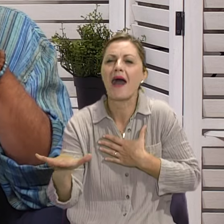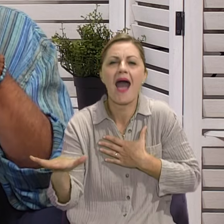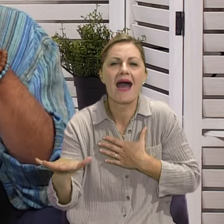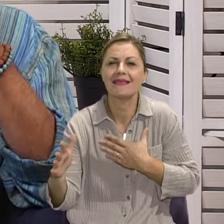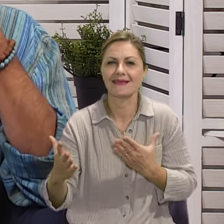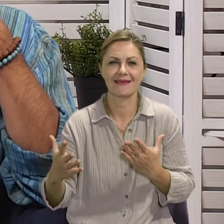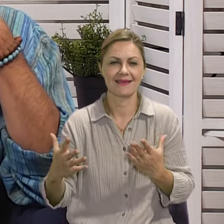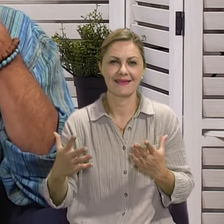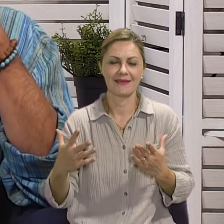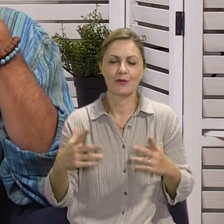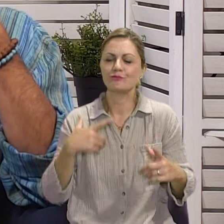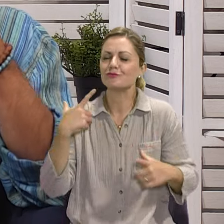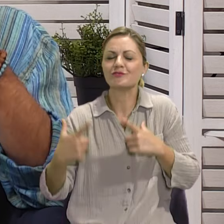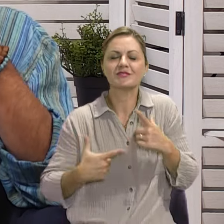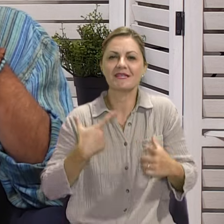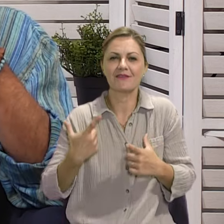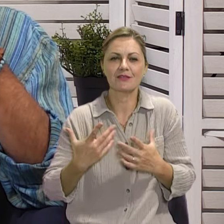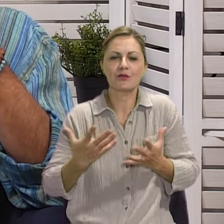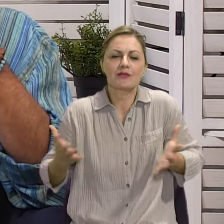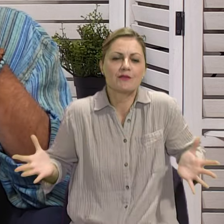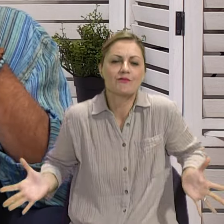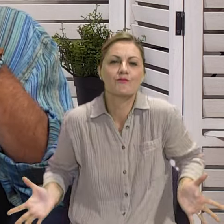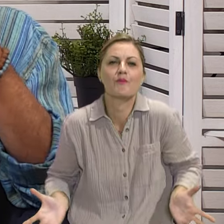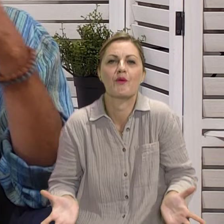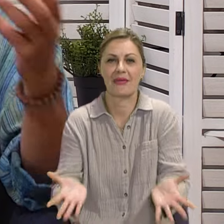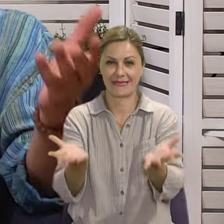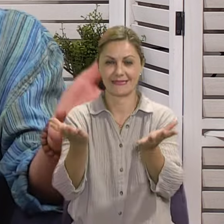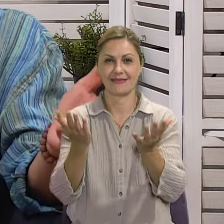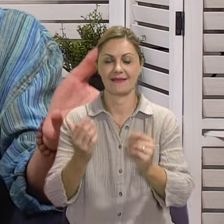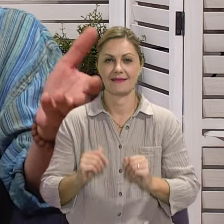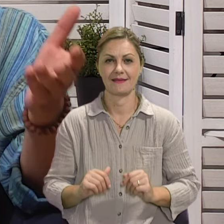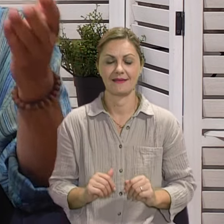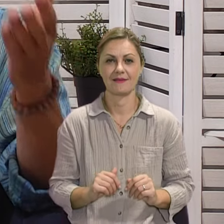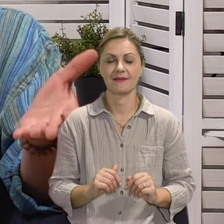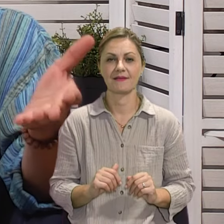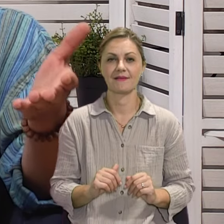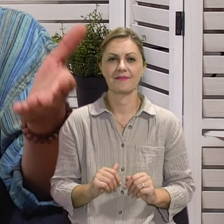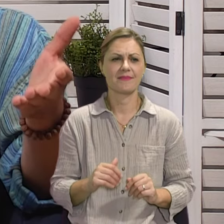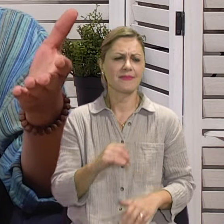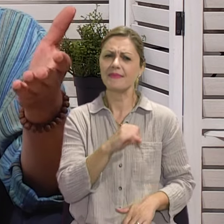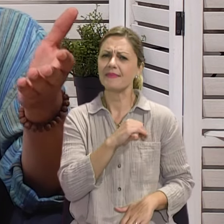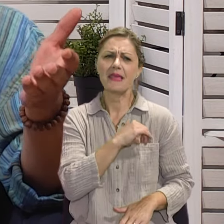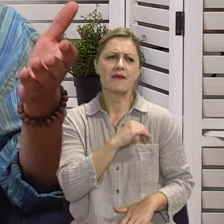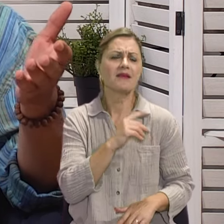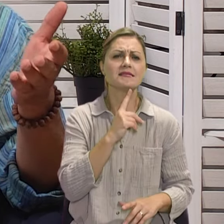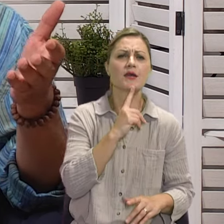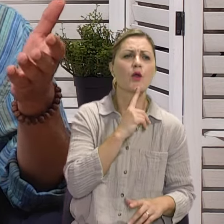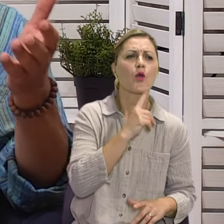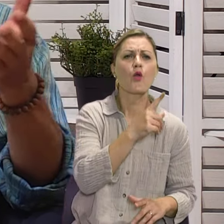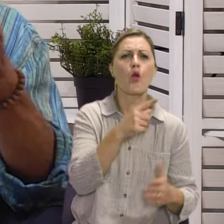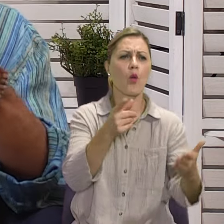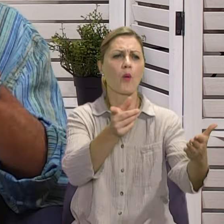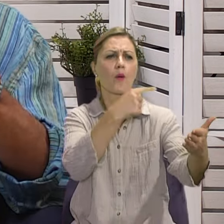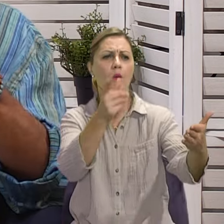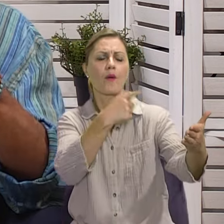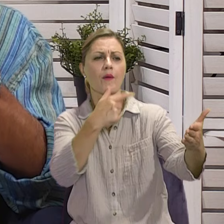priče. Ako vas to, onda bio to Palestrina, bio Bach ili Stravinski,